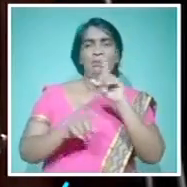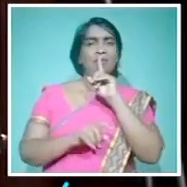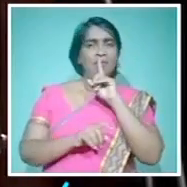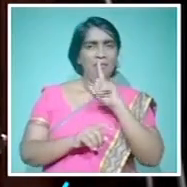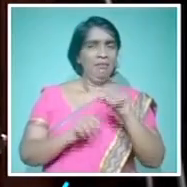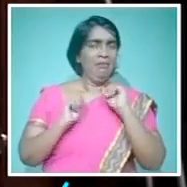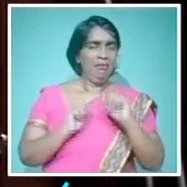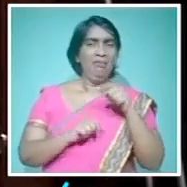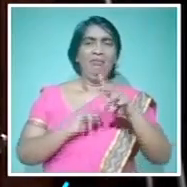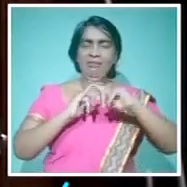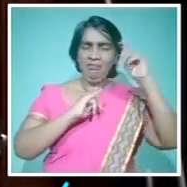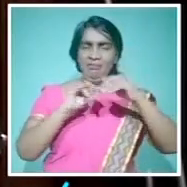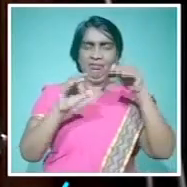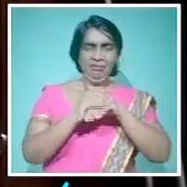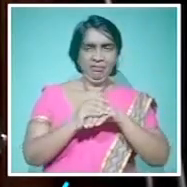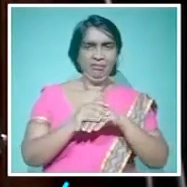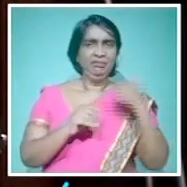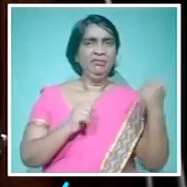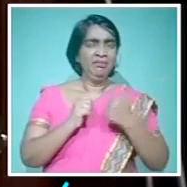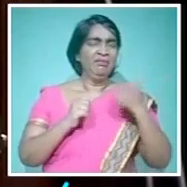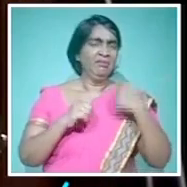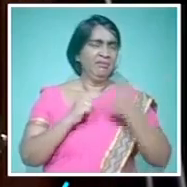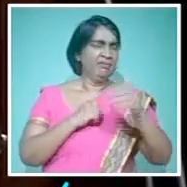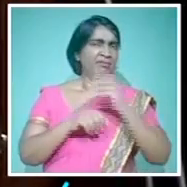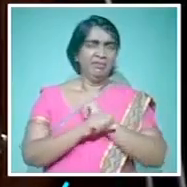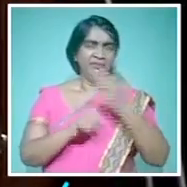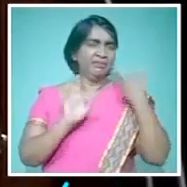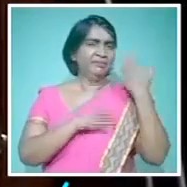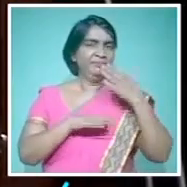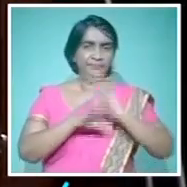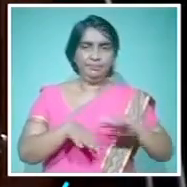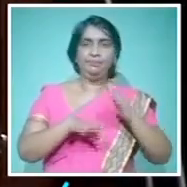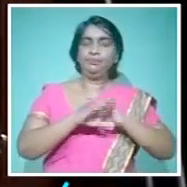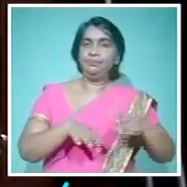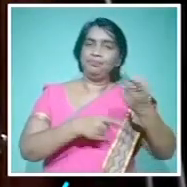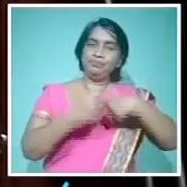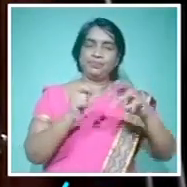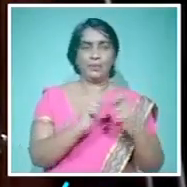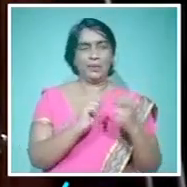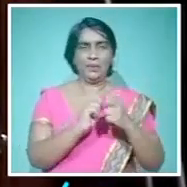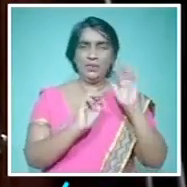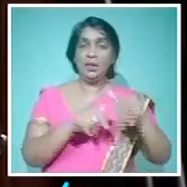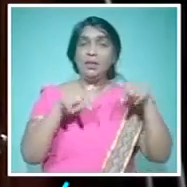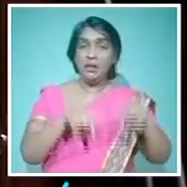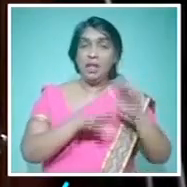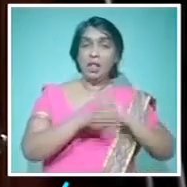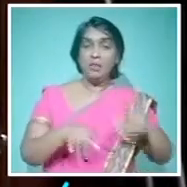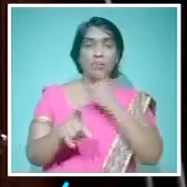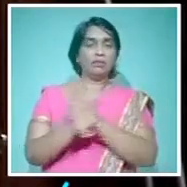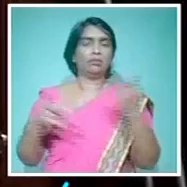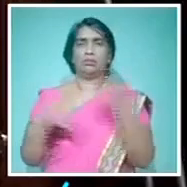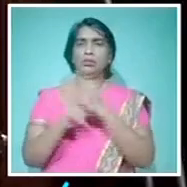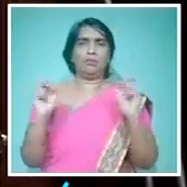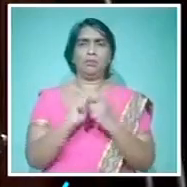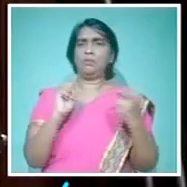කියලා. මොකද මේ විශ්වවිද්‍යාල පද්ධතිය අලුත් තත්වයක්. මෙතෙක් ශිෂ්‍යයන් අතර ගැටුම් ඇති වුණා. දැන් ශිෂ්‍යයන් ගුරුවරුන් අතර